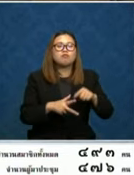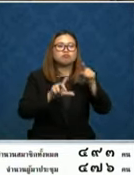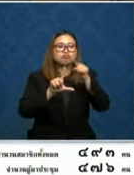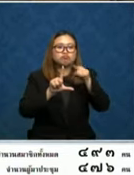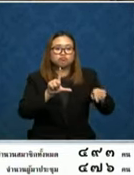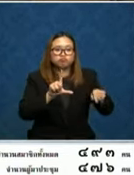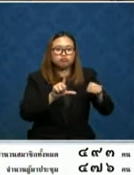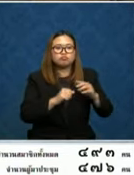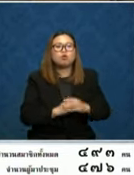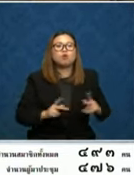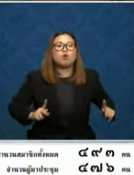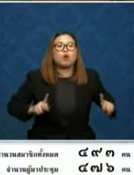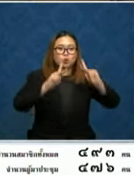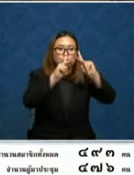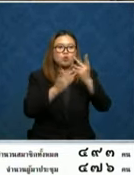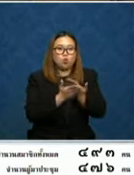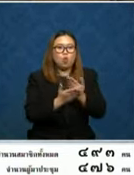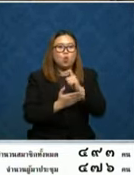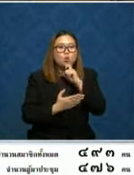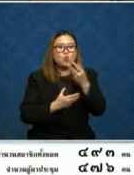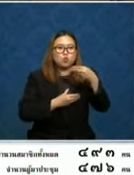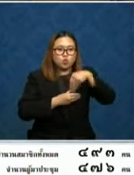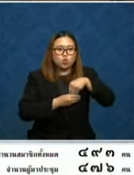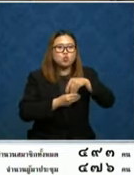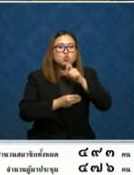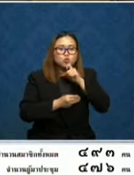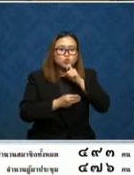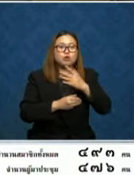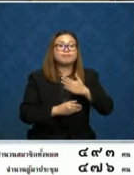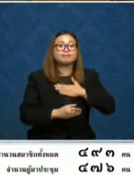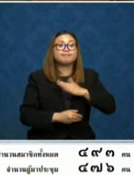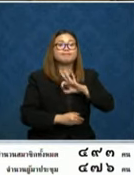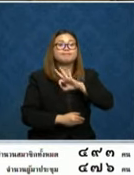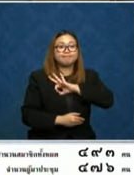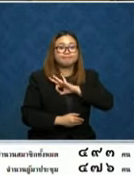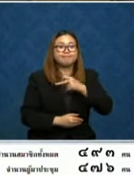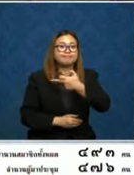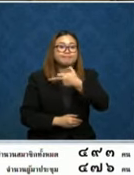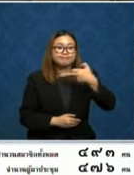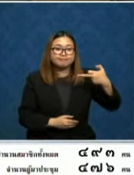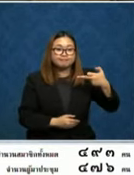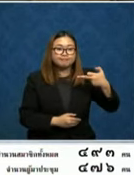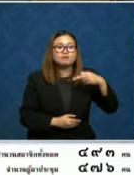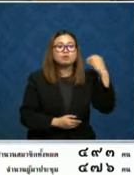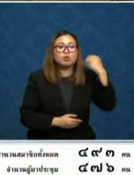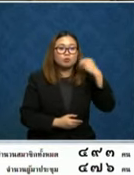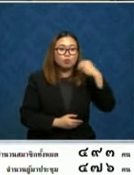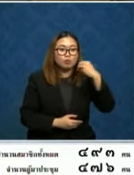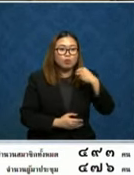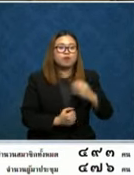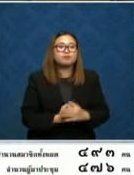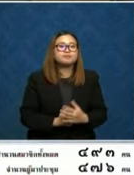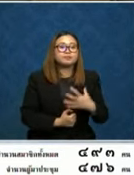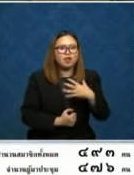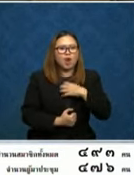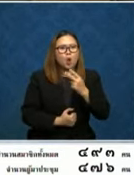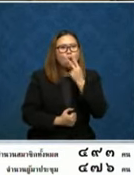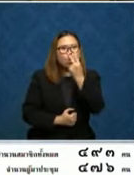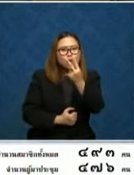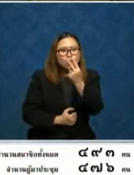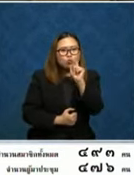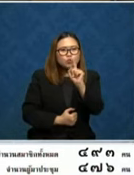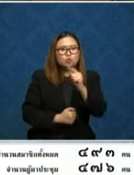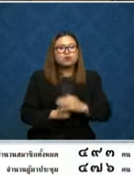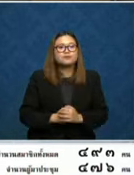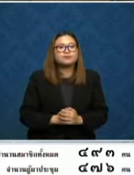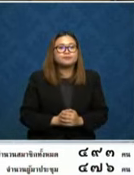ด้วยความห่วงใยว่าผมก็เป็นสมาชิกคนหนึ่งที่ขึ้นเครื่องการบินไทยอยู่เป็นประจำครับอยากจะเห็นการรื้อฟื้น